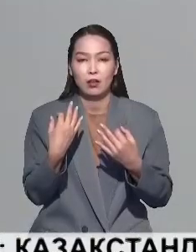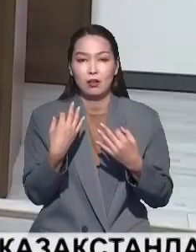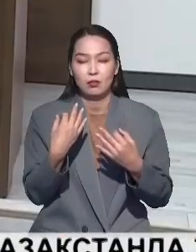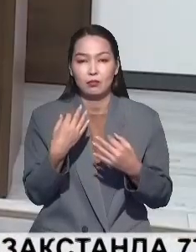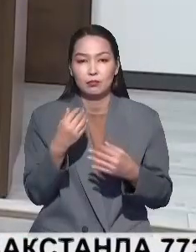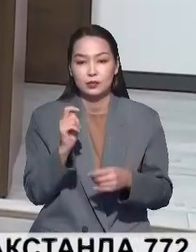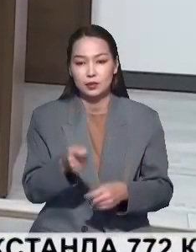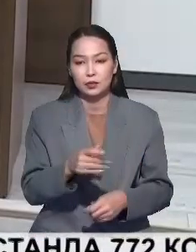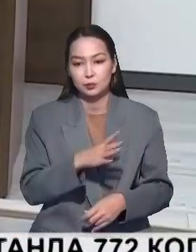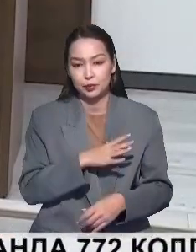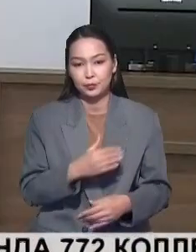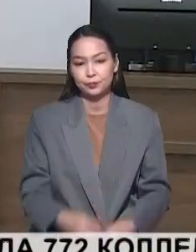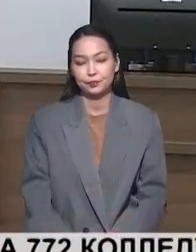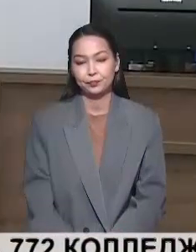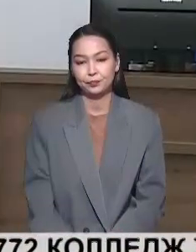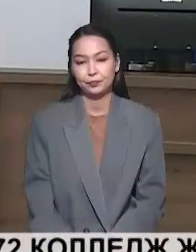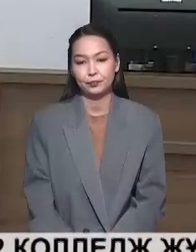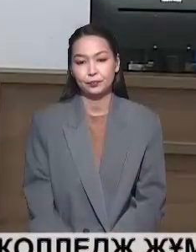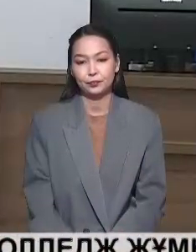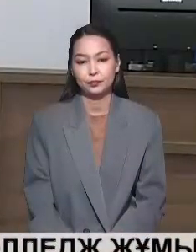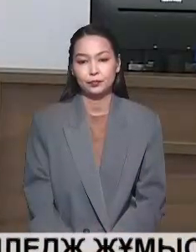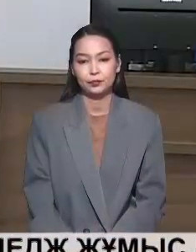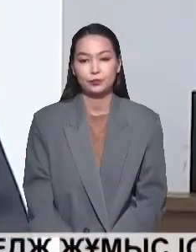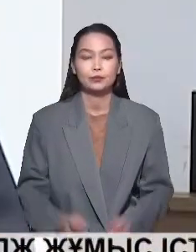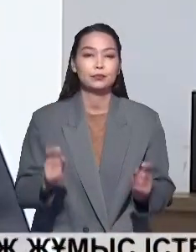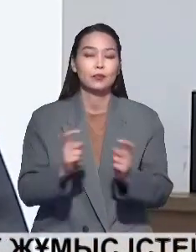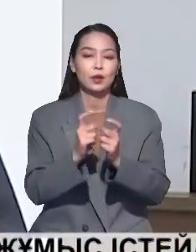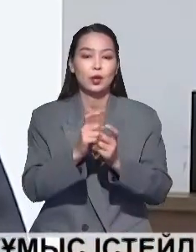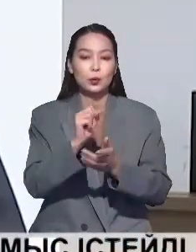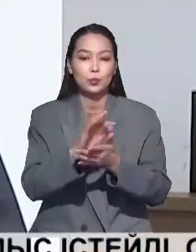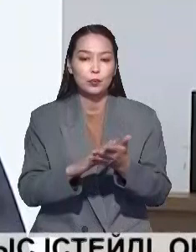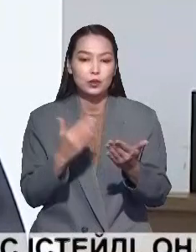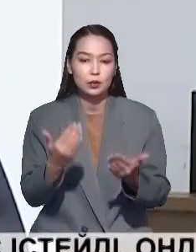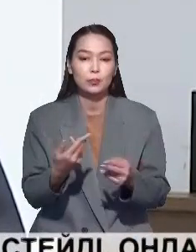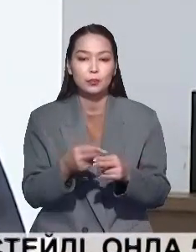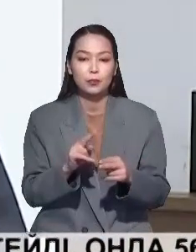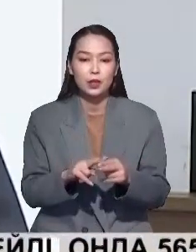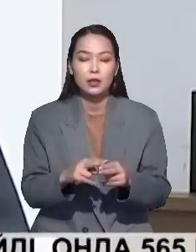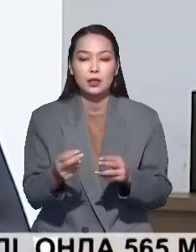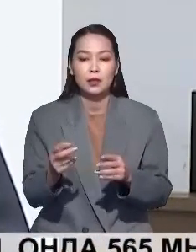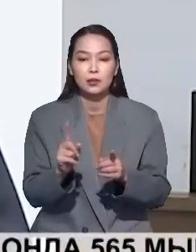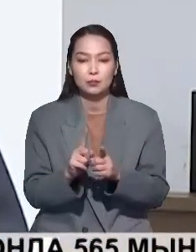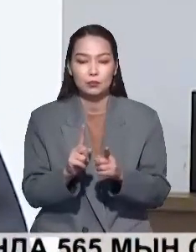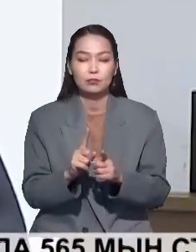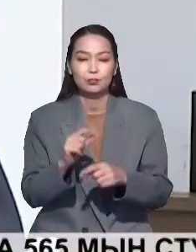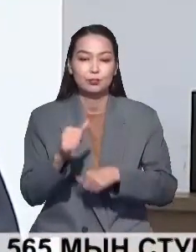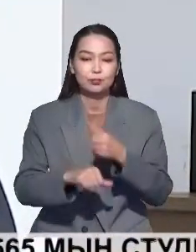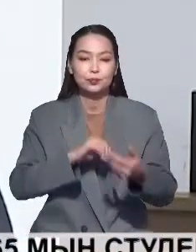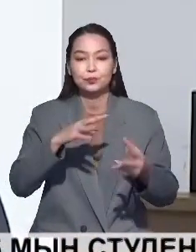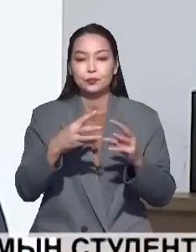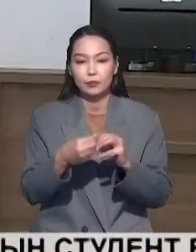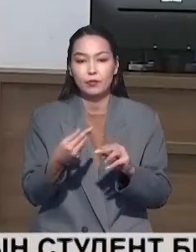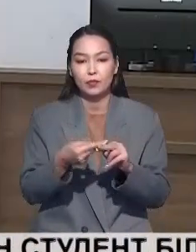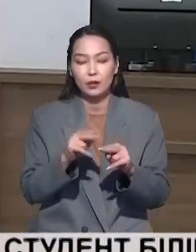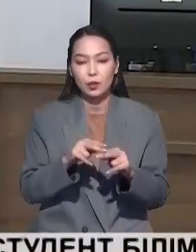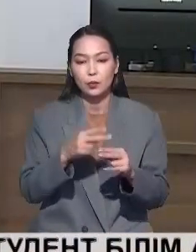жазасын тағайындады. Жанжалды ары қарай жалғастырып, өзі насыбай атағына, насыбаймен өзінің бетіне